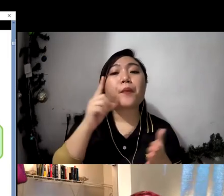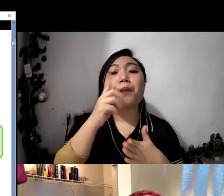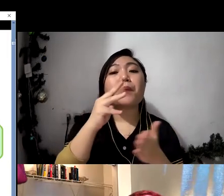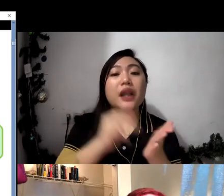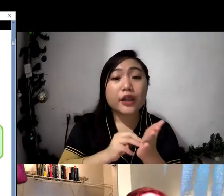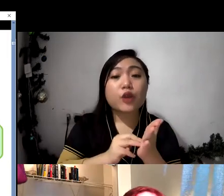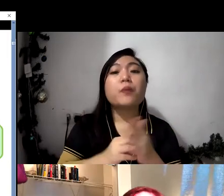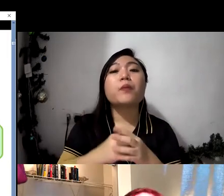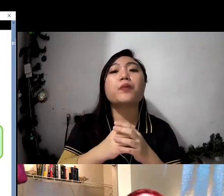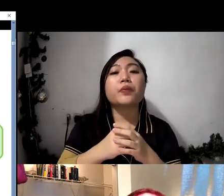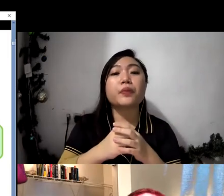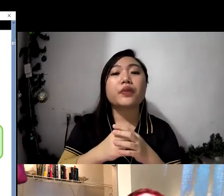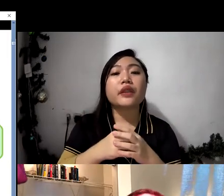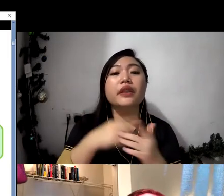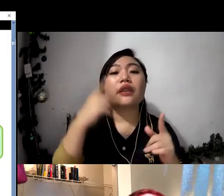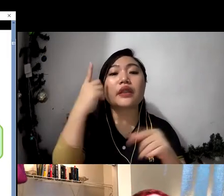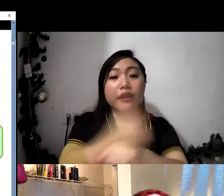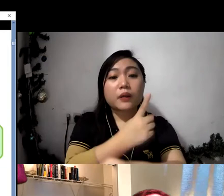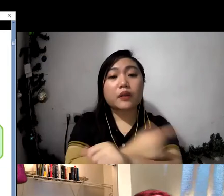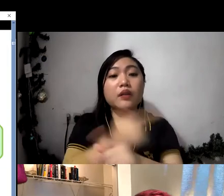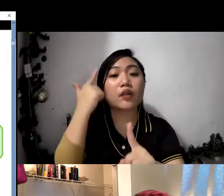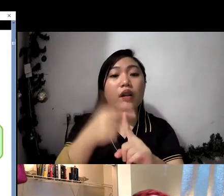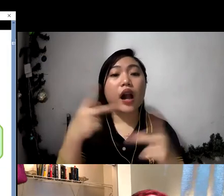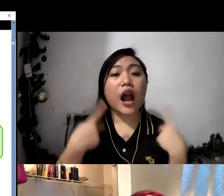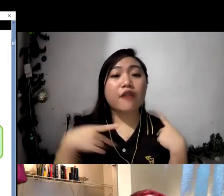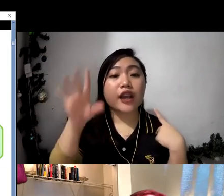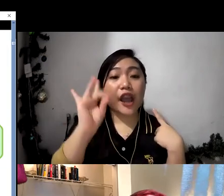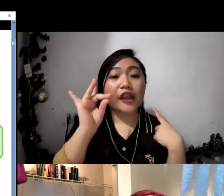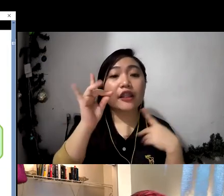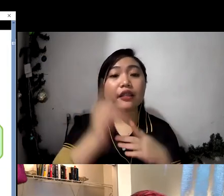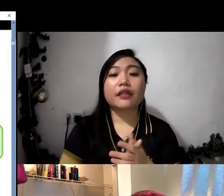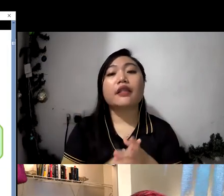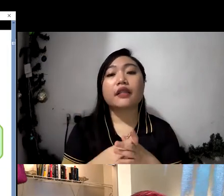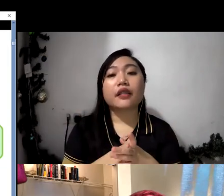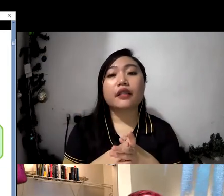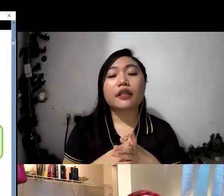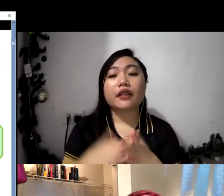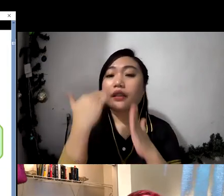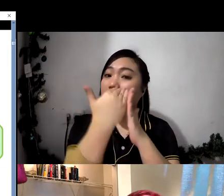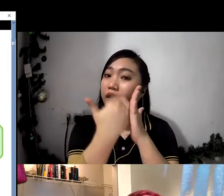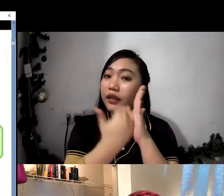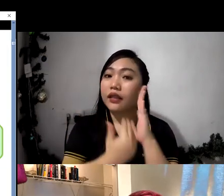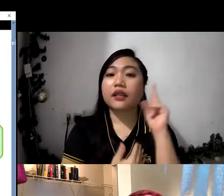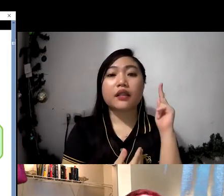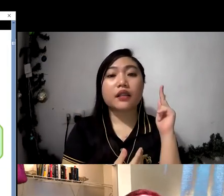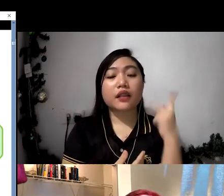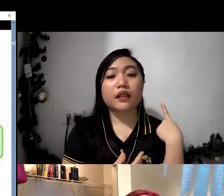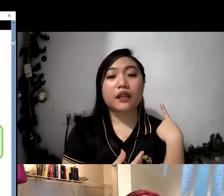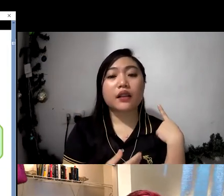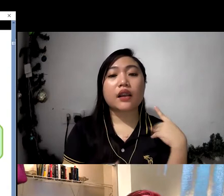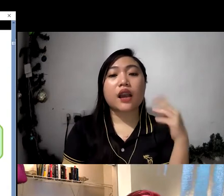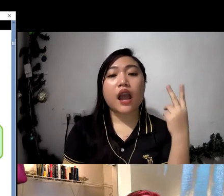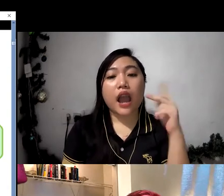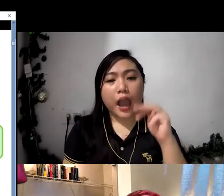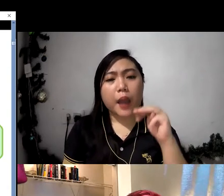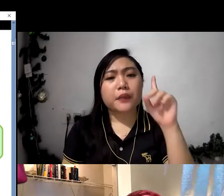At very specific talaga yung mga consideration sa gender equality, sa women. In fact, yung MDG number